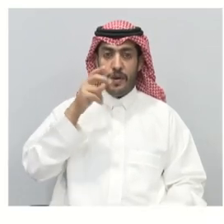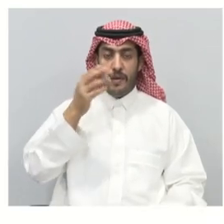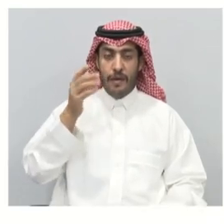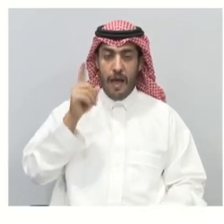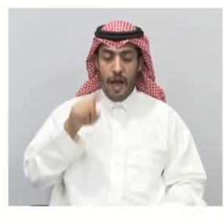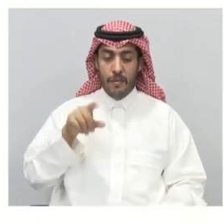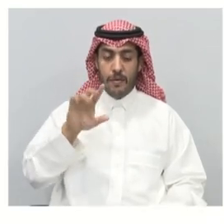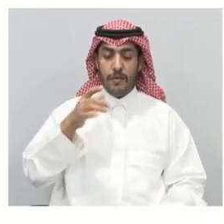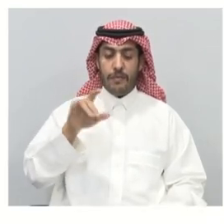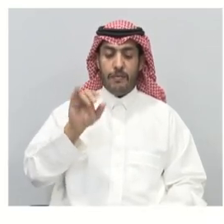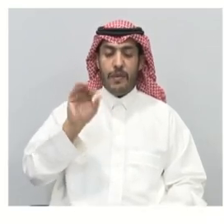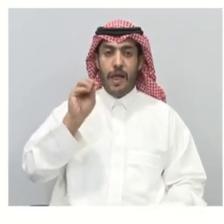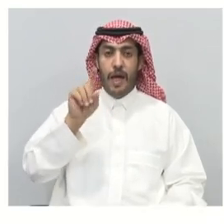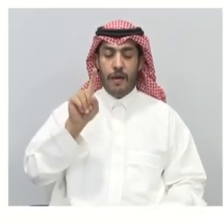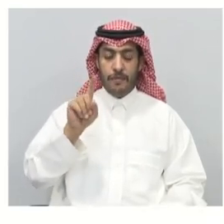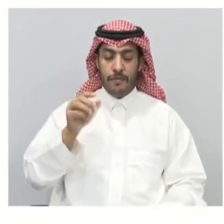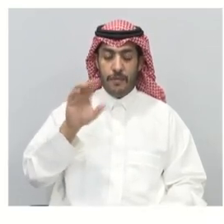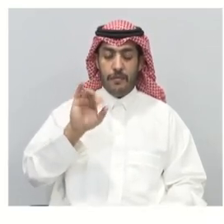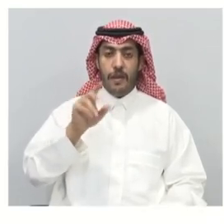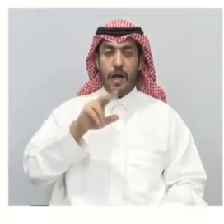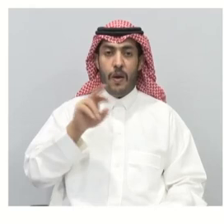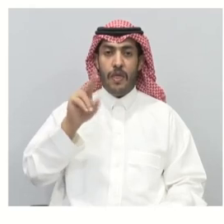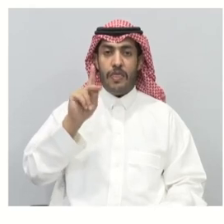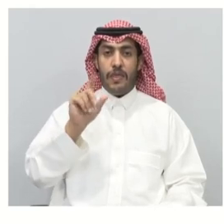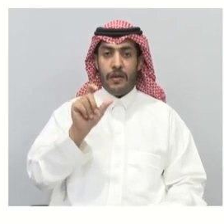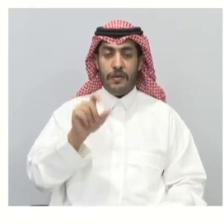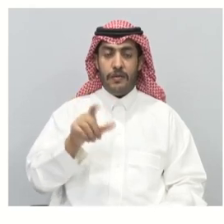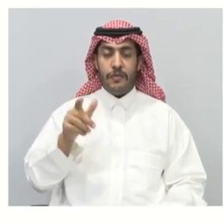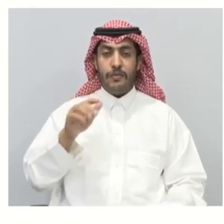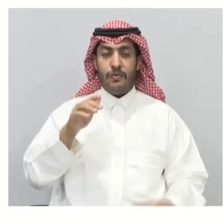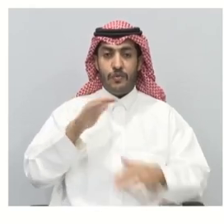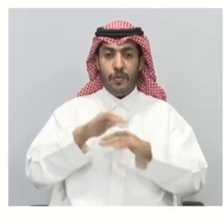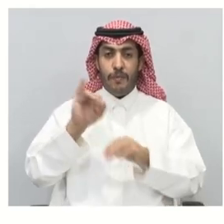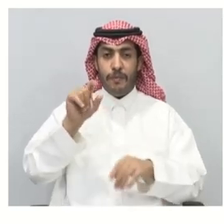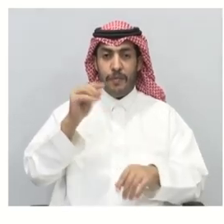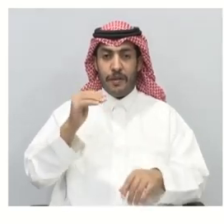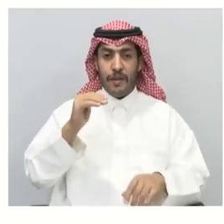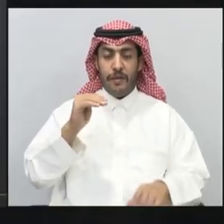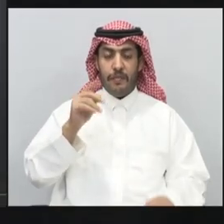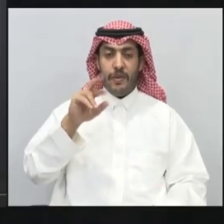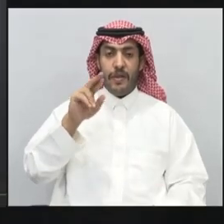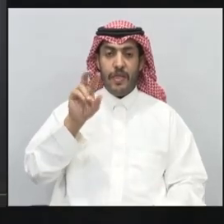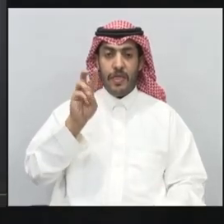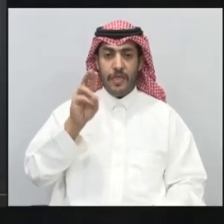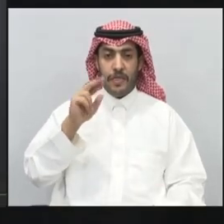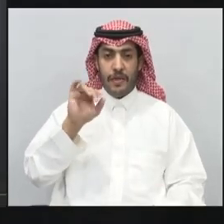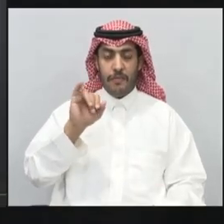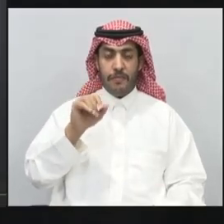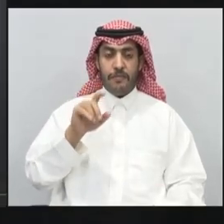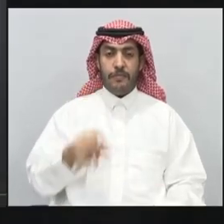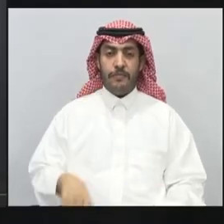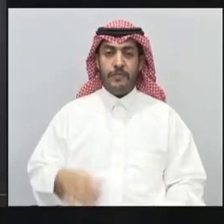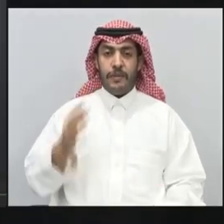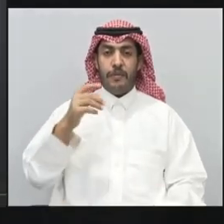من اخوات ظن من اخوات ظن اذا في اسلوب المدح والذم الفعل مع المخصوص الفعل المدح والذم